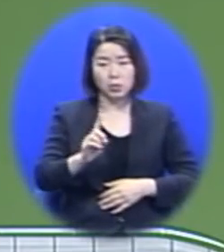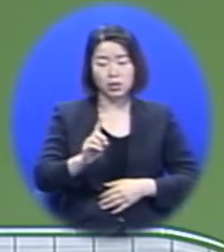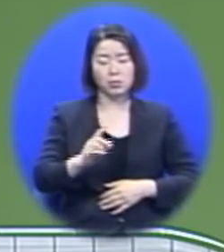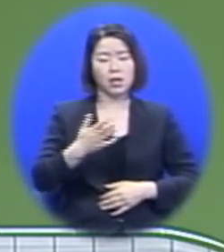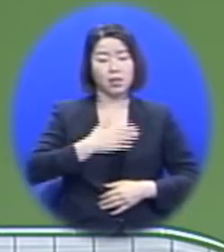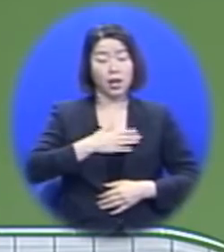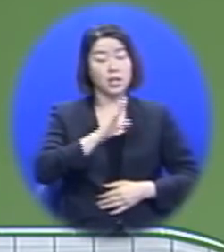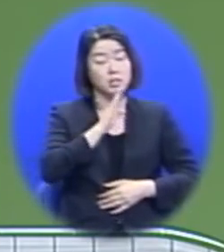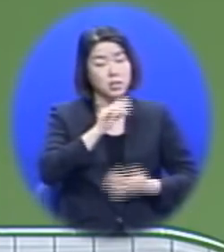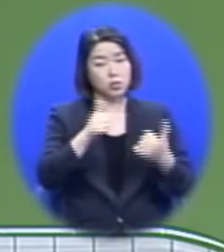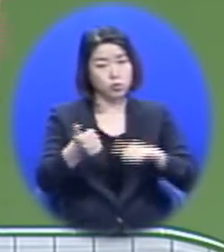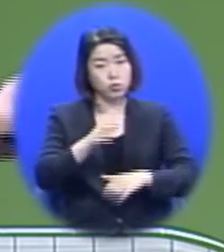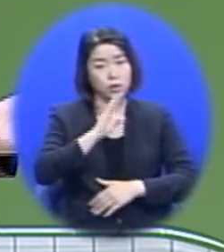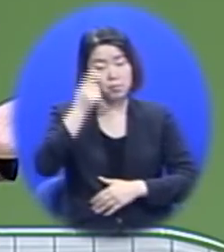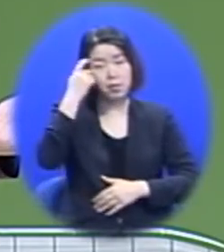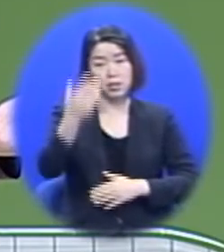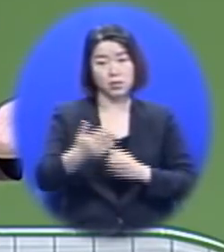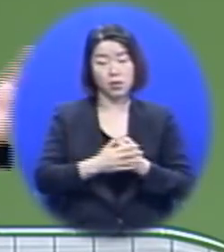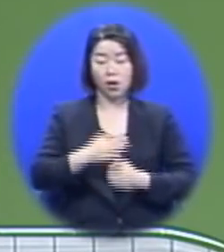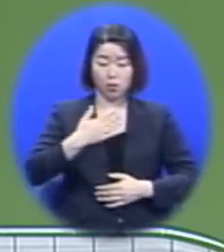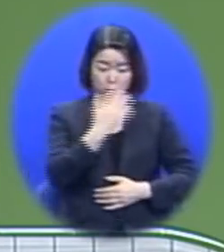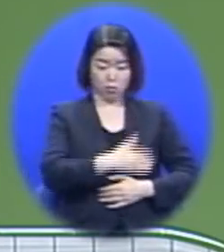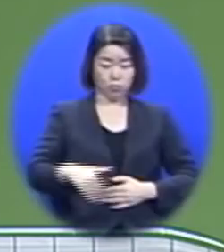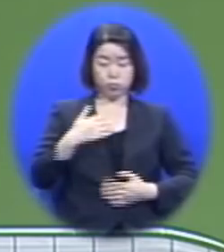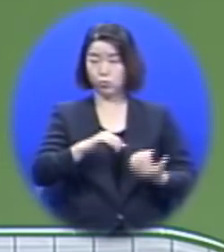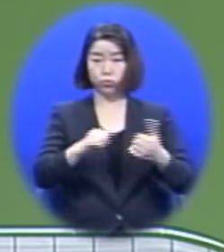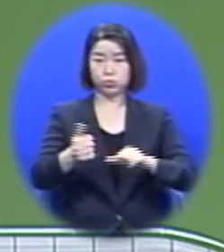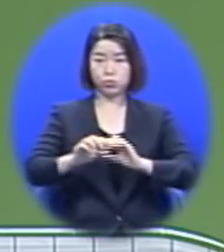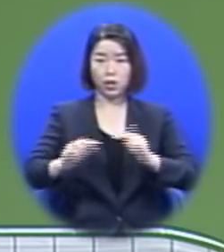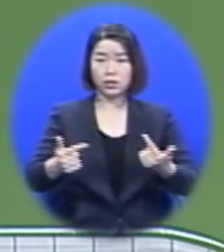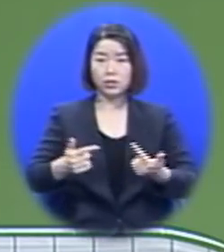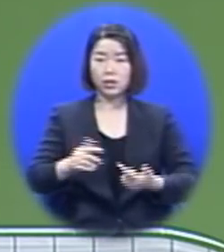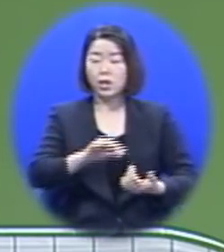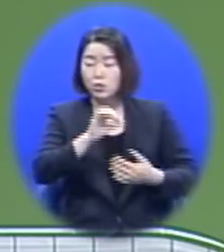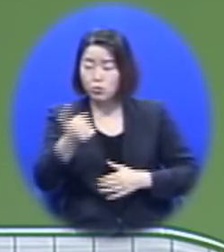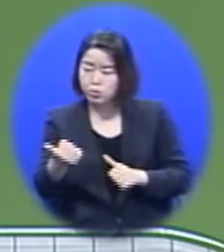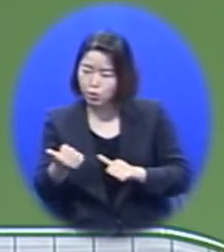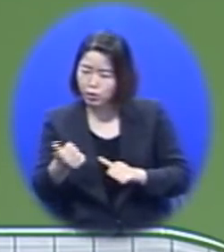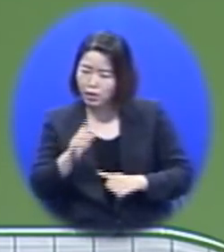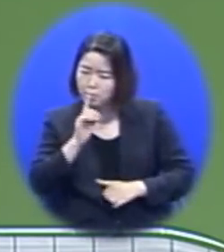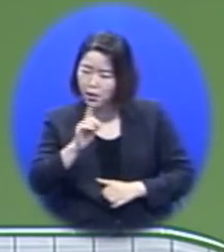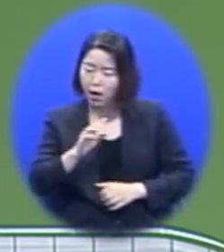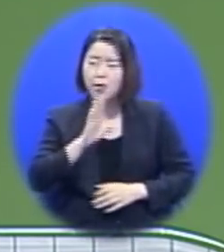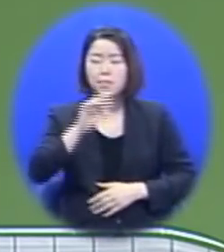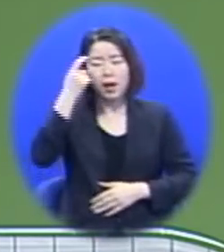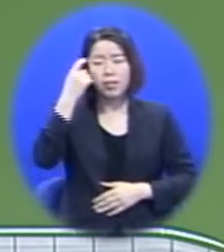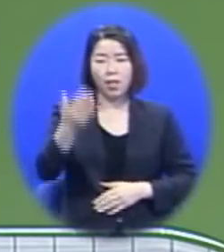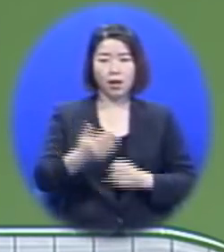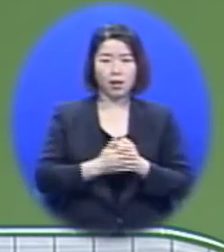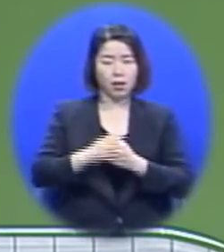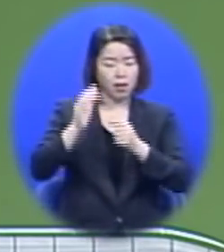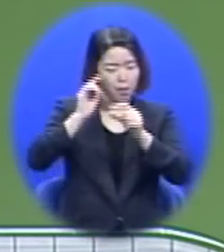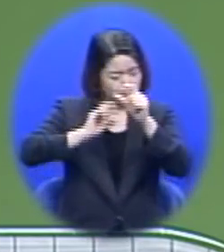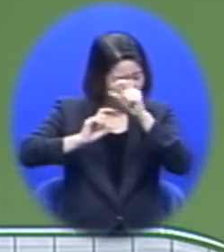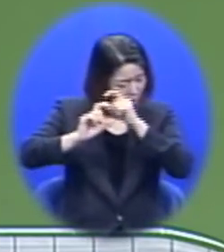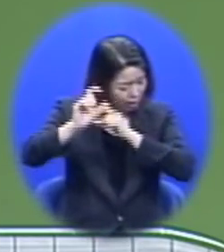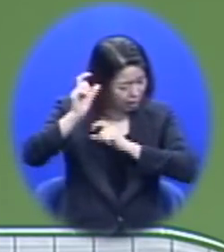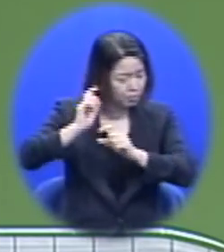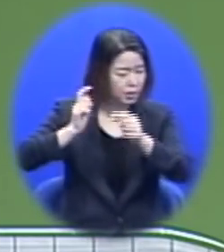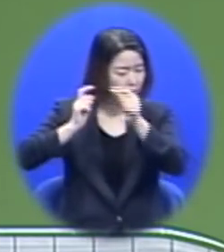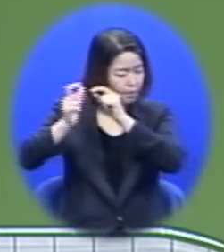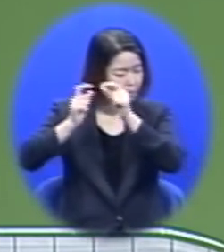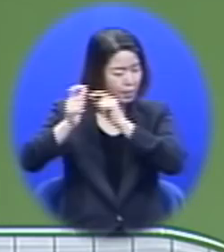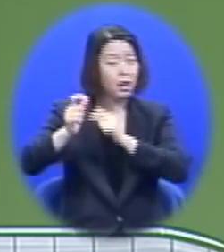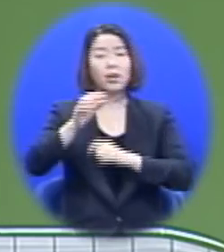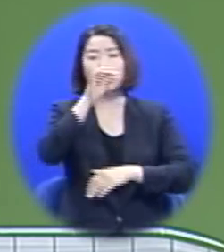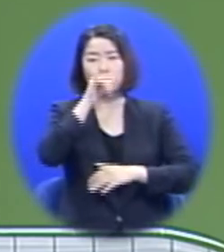맞나? 내가 안 죽었는데 내가 죽은 게 진짜 맞나? 그는 밤새도록 이 문제 때문에 고민을